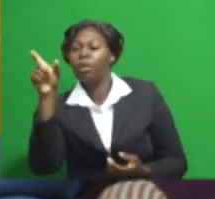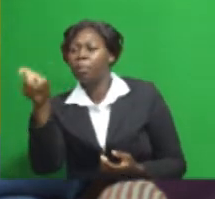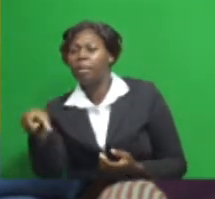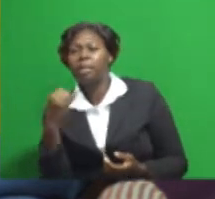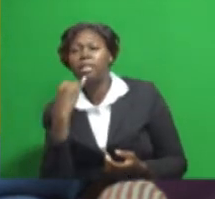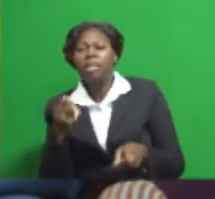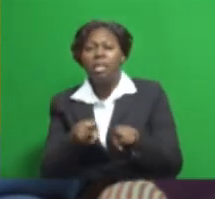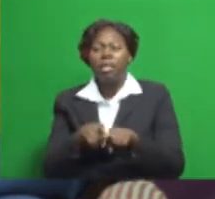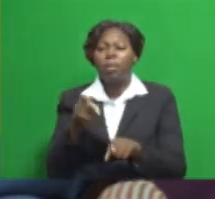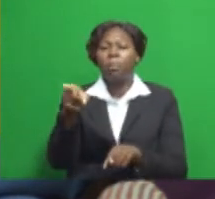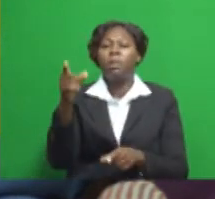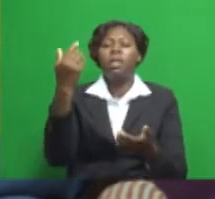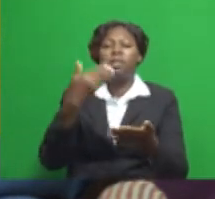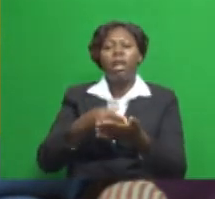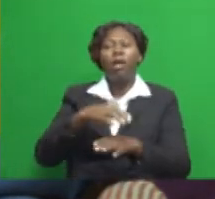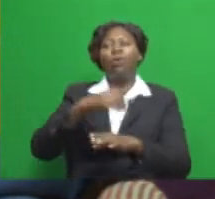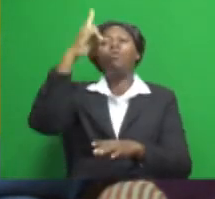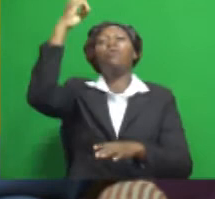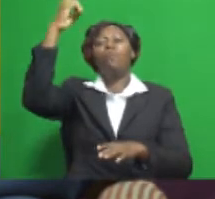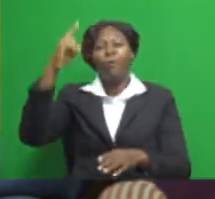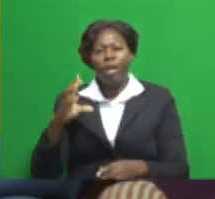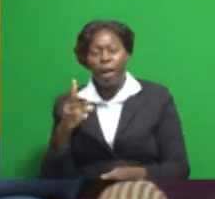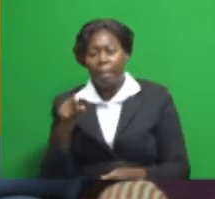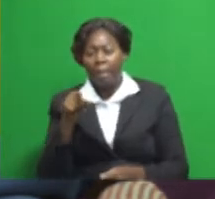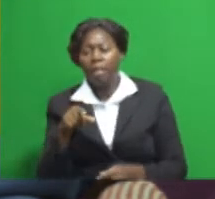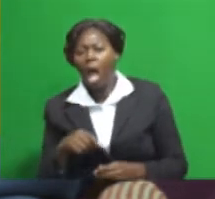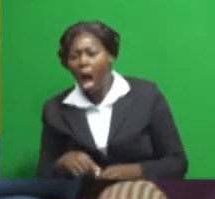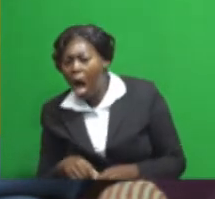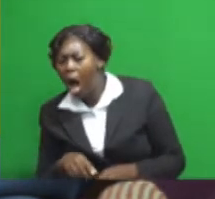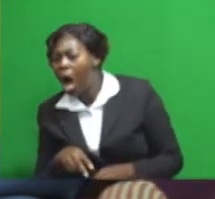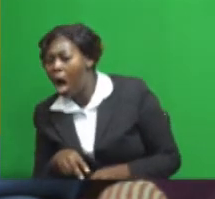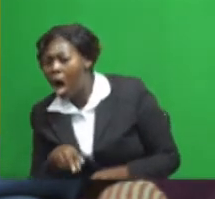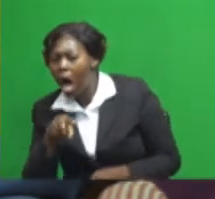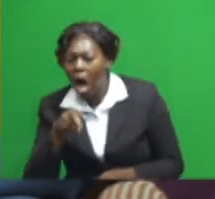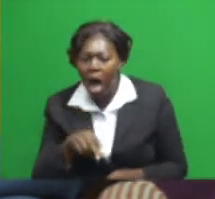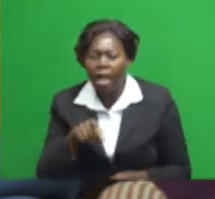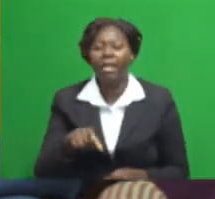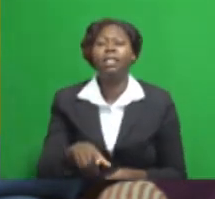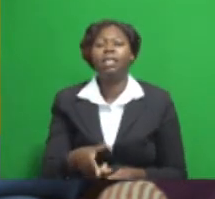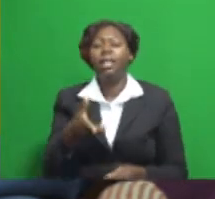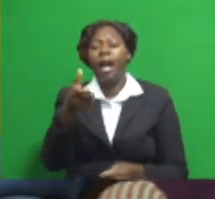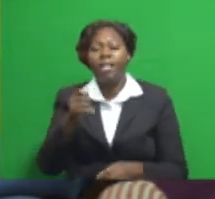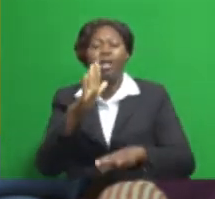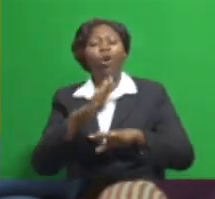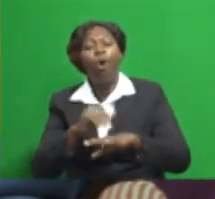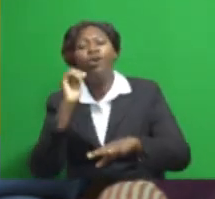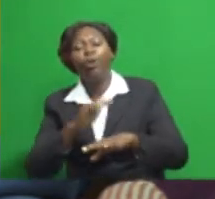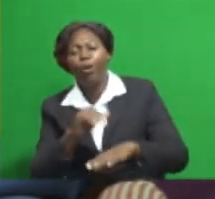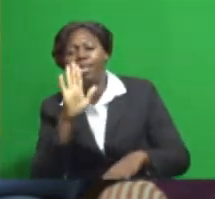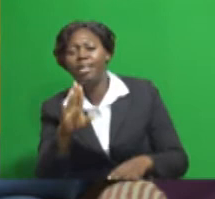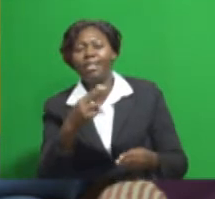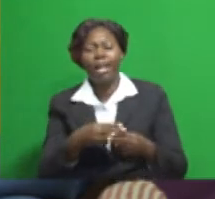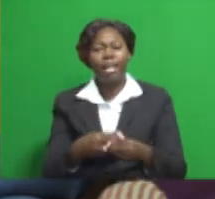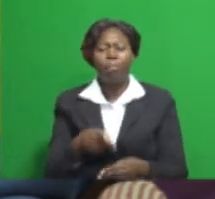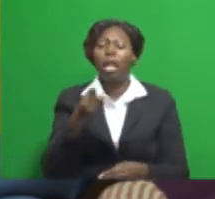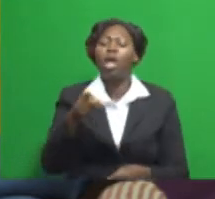akaswedera kumuromo wechoto chomoto wakanga uchipfuta kwazvo akataura akati nai Mishadhireki naMeshaki naAbhedhinego imi varanda